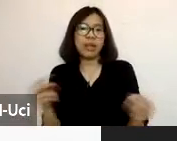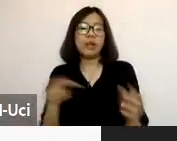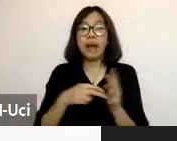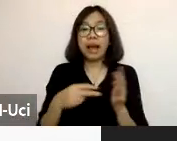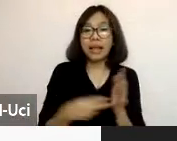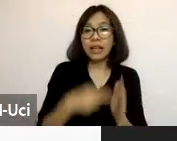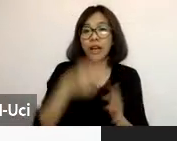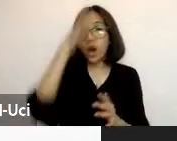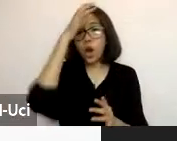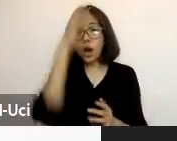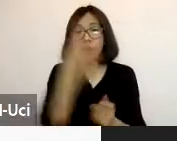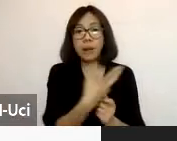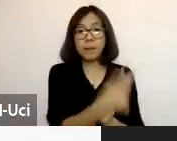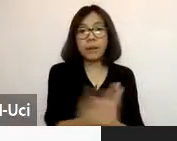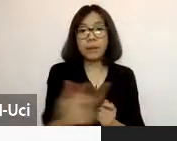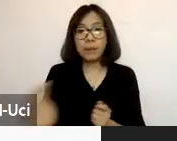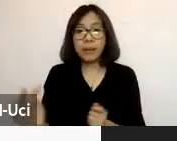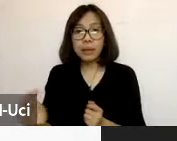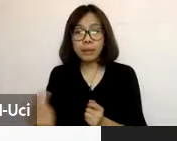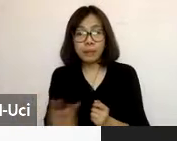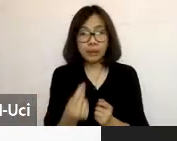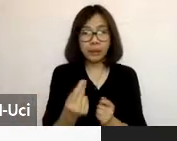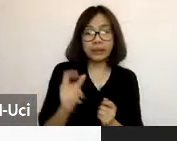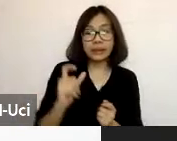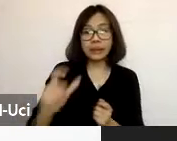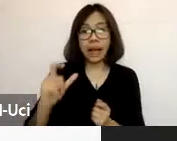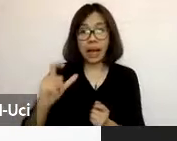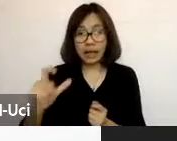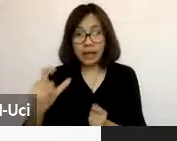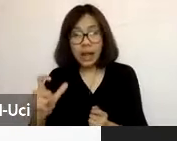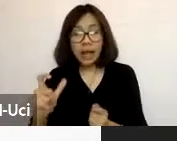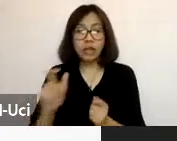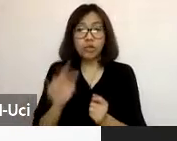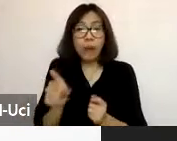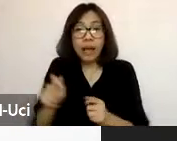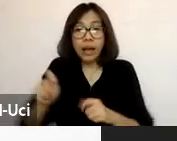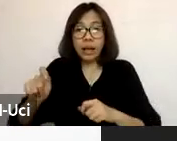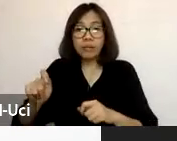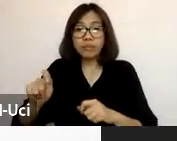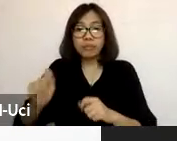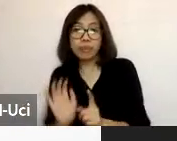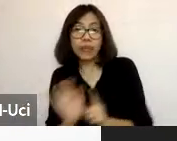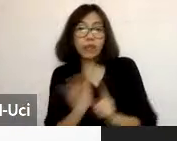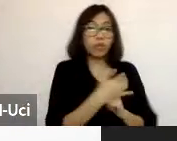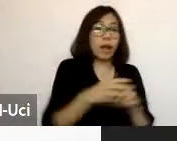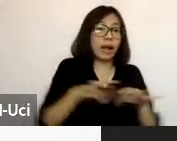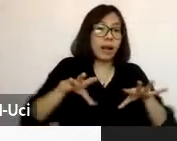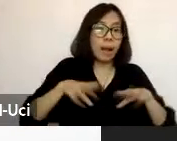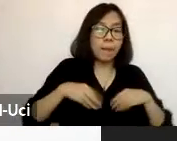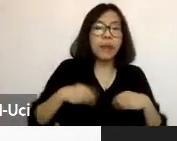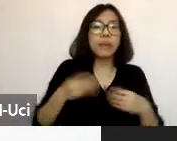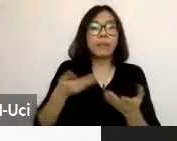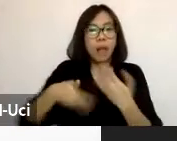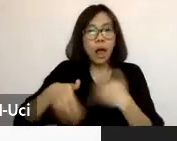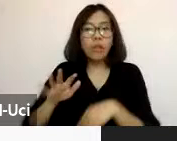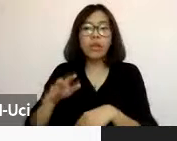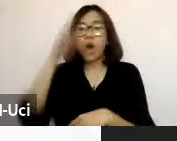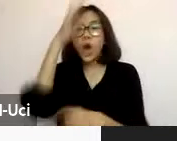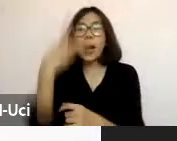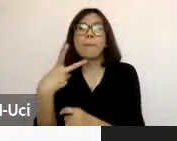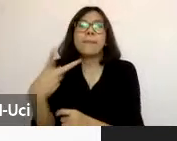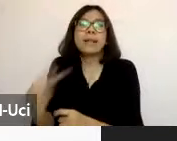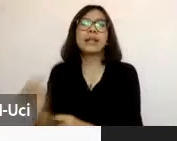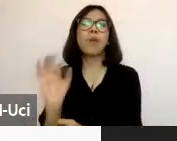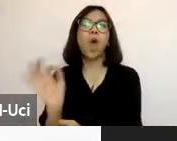konsumen ini memang bisa diberikan pada masa Prabu Hai atau Freeport size atau noconflict artinya